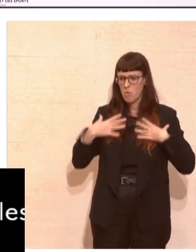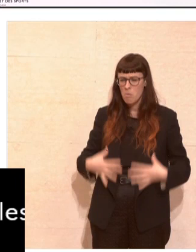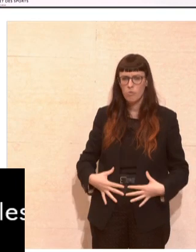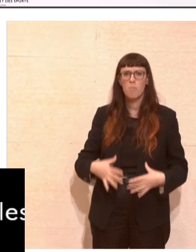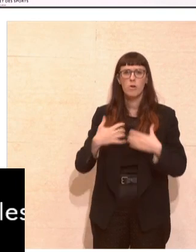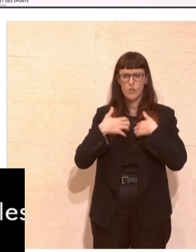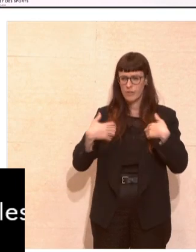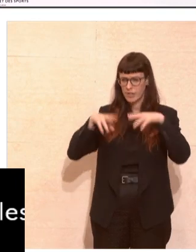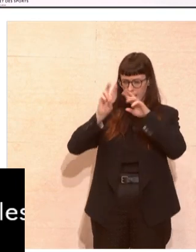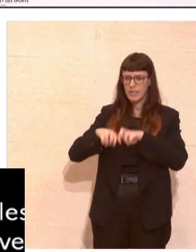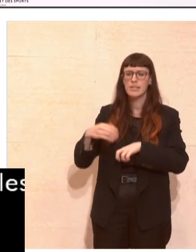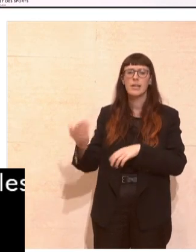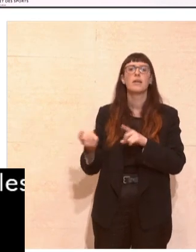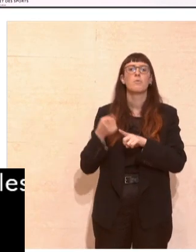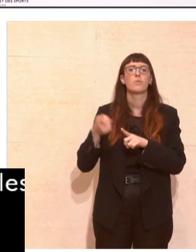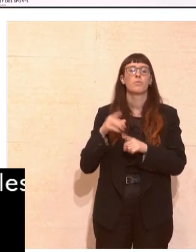scientifiques.